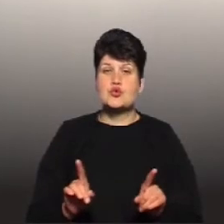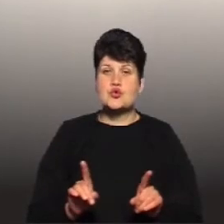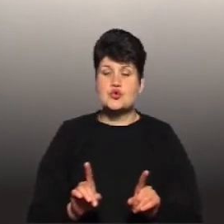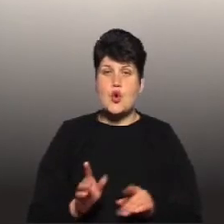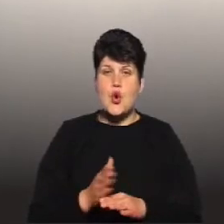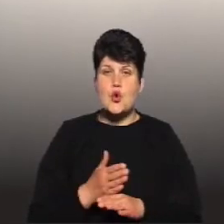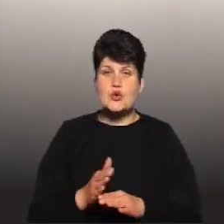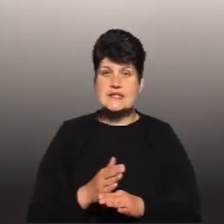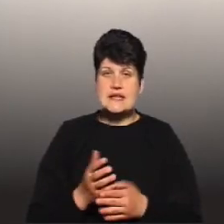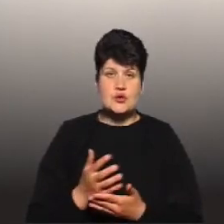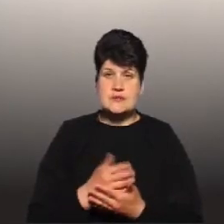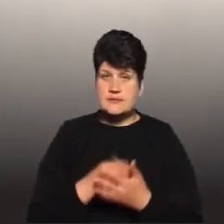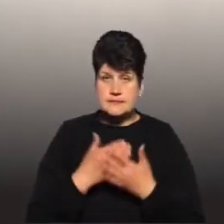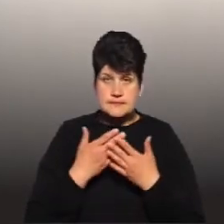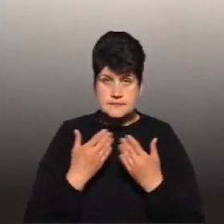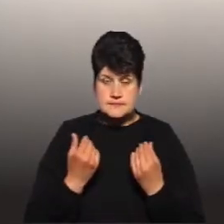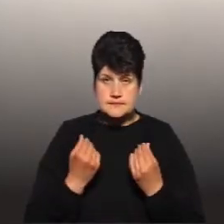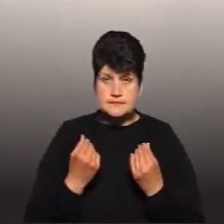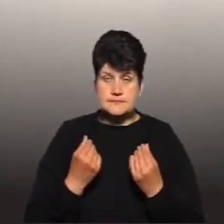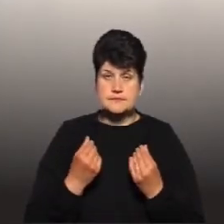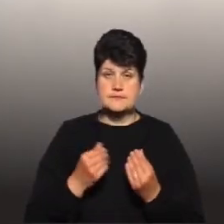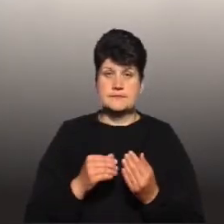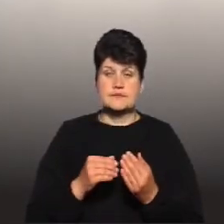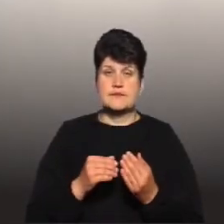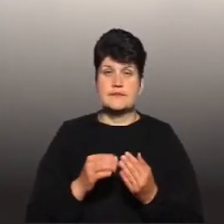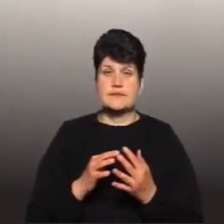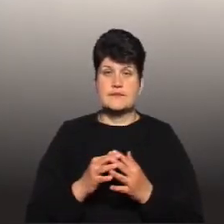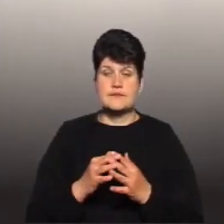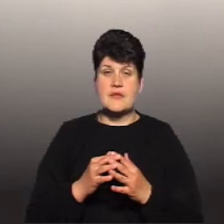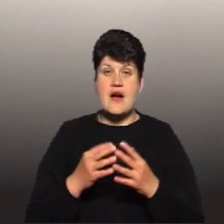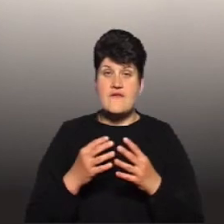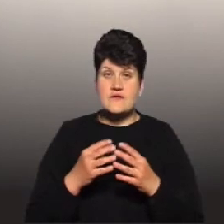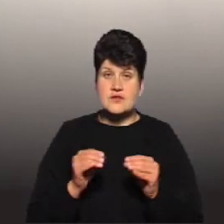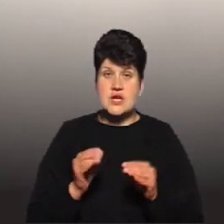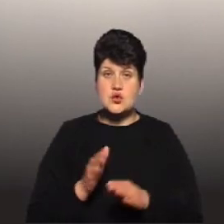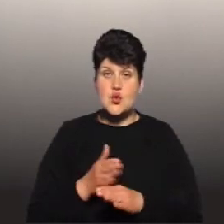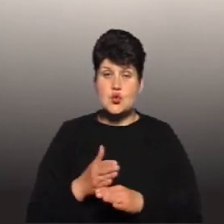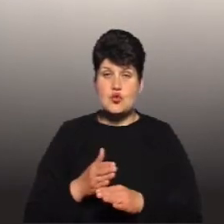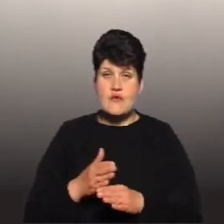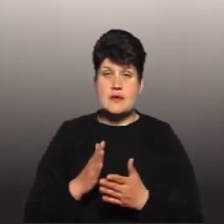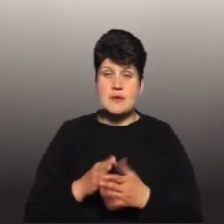зібрали в межах населеного пункту, а от вже сортування має проходити на